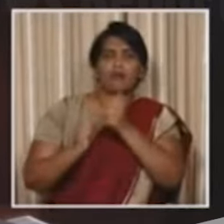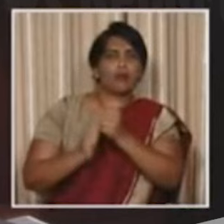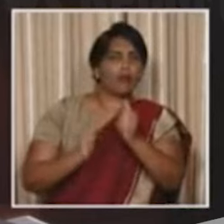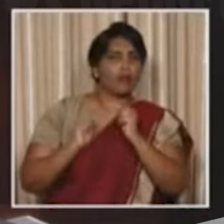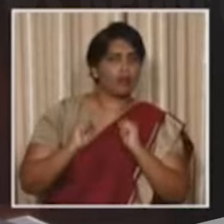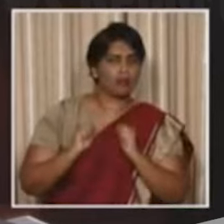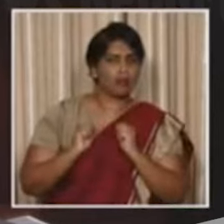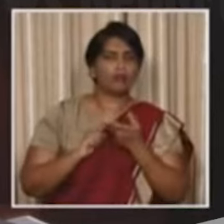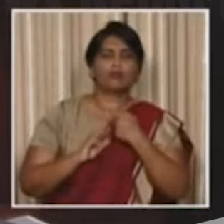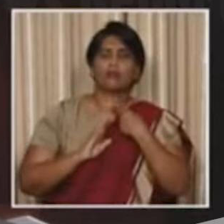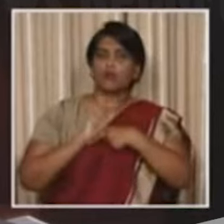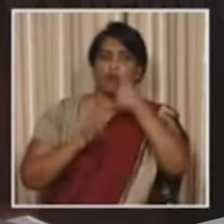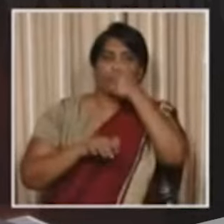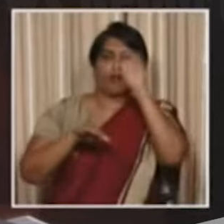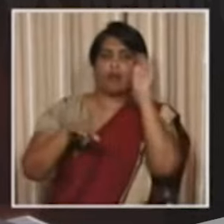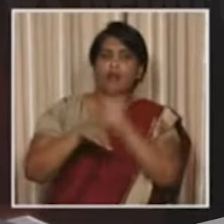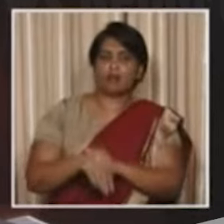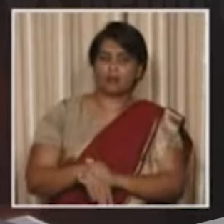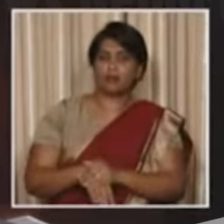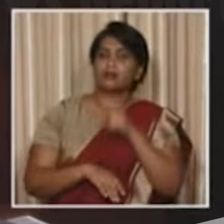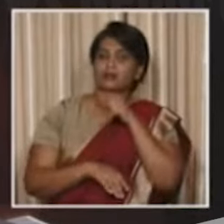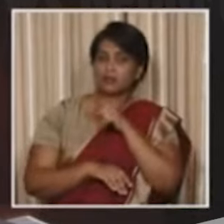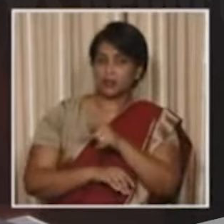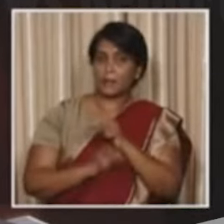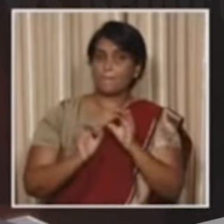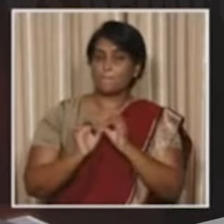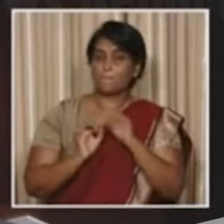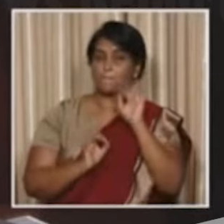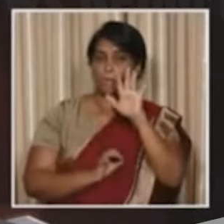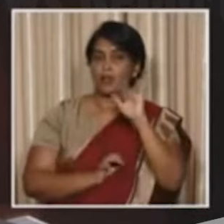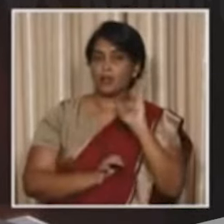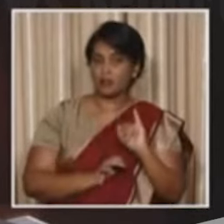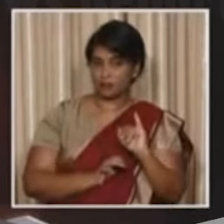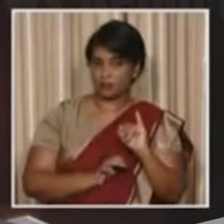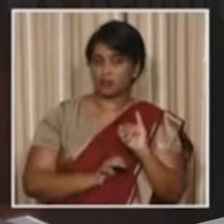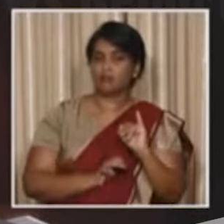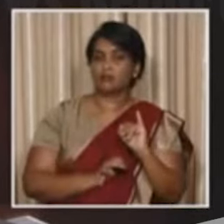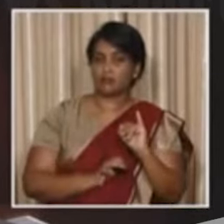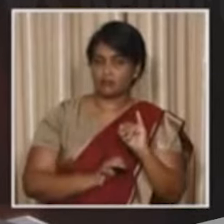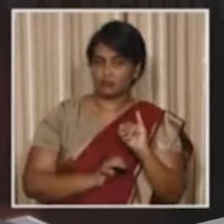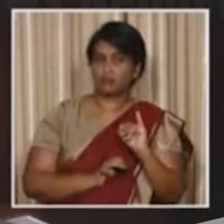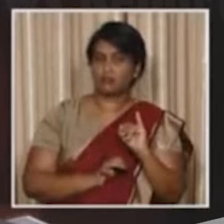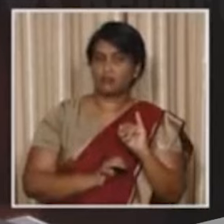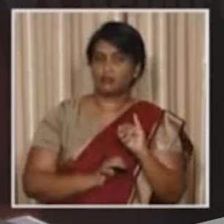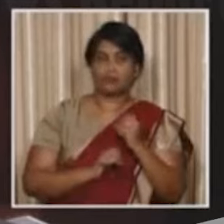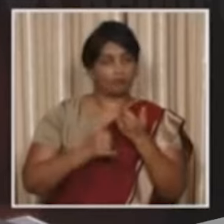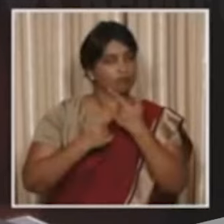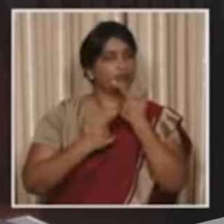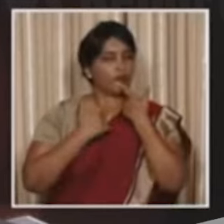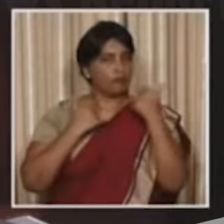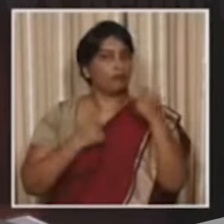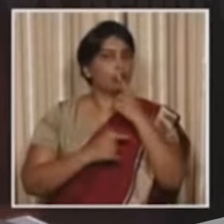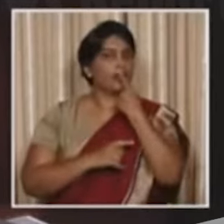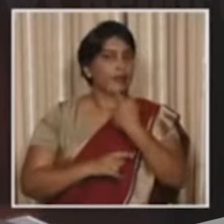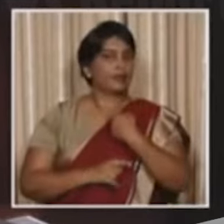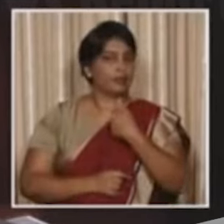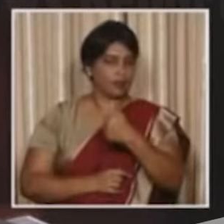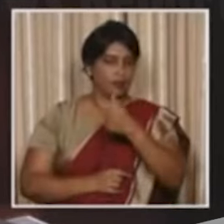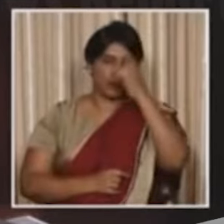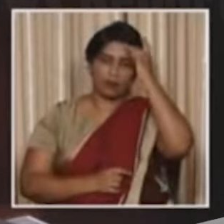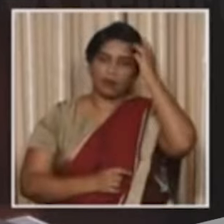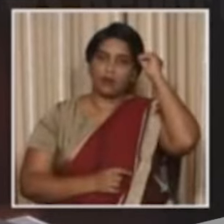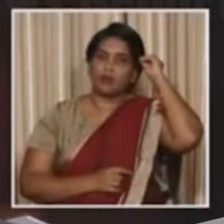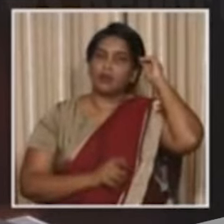කරන්නේ? මේ රටේ හොරුවල්ලන්න. දැන් ඔබතුමා අර බිලියන 56ක් බොහොම උදාරයි ඔබතුමා ඒ කාරණාව කිව් එක ගැන.